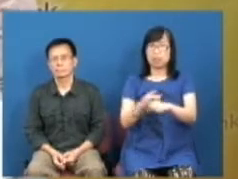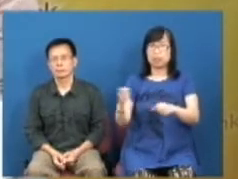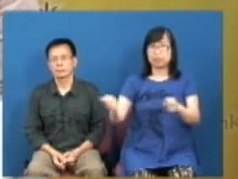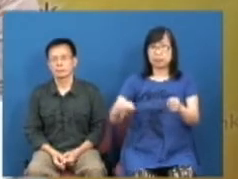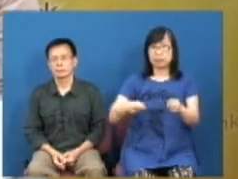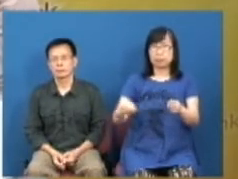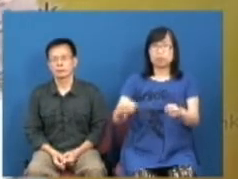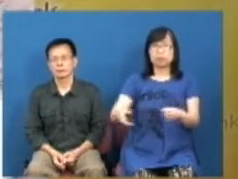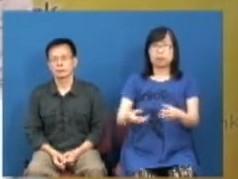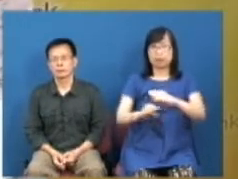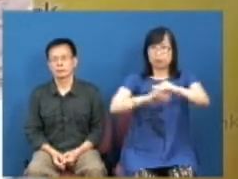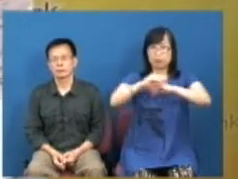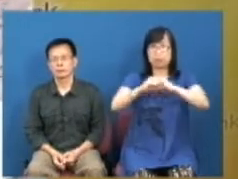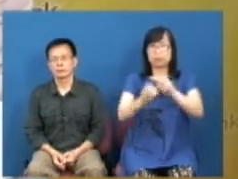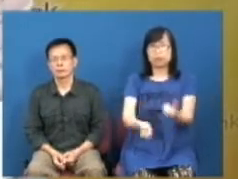焚化爐呢啲，咁我覺得